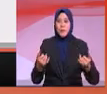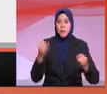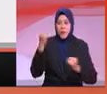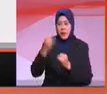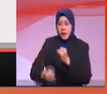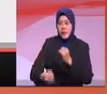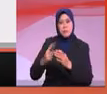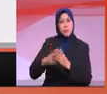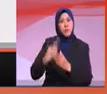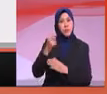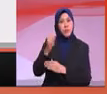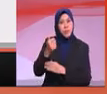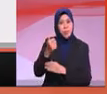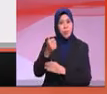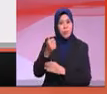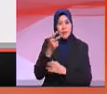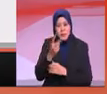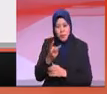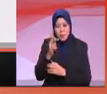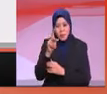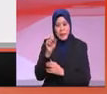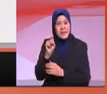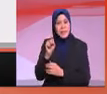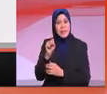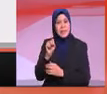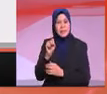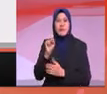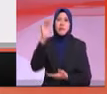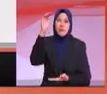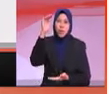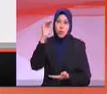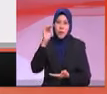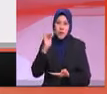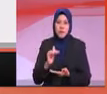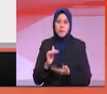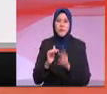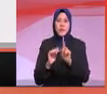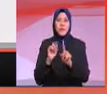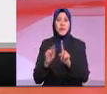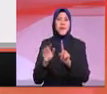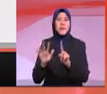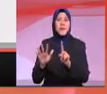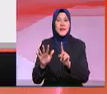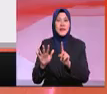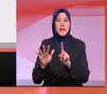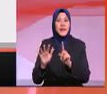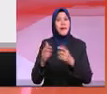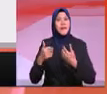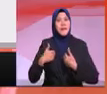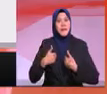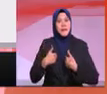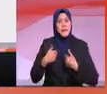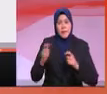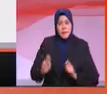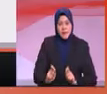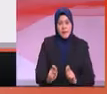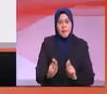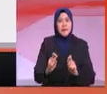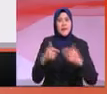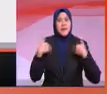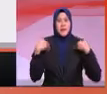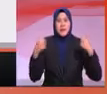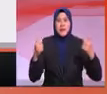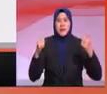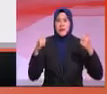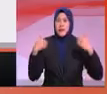akhir Oktober, kita lihat kes tu kurang pada 1.5. Berarti kita dapati dengan tindakan kesihatan